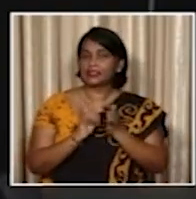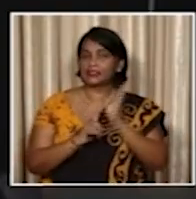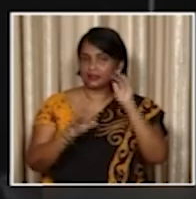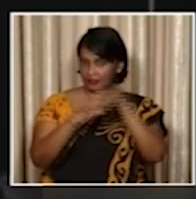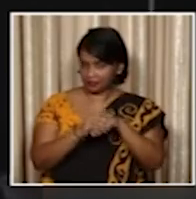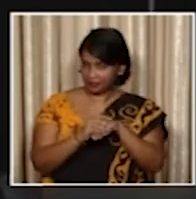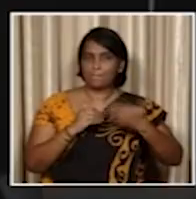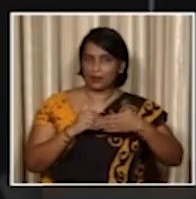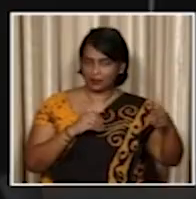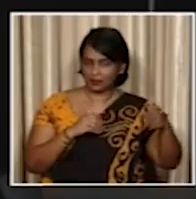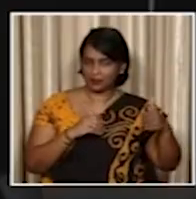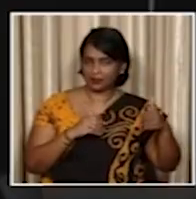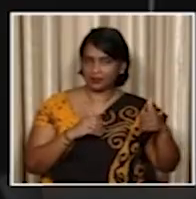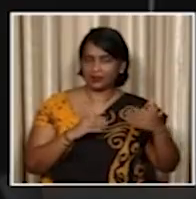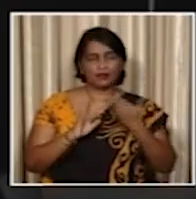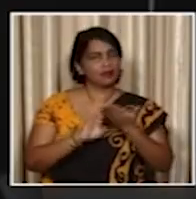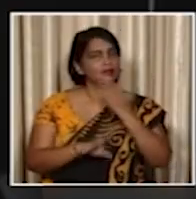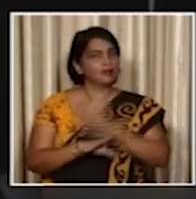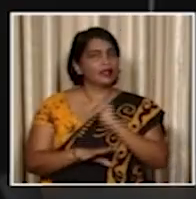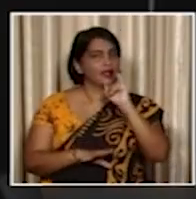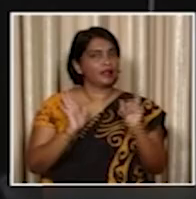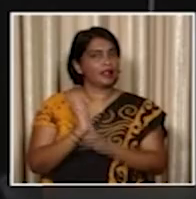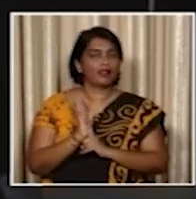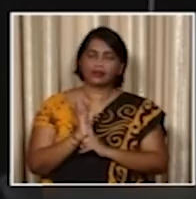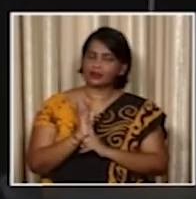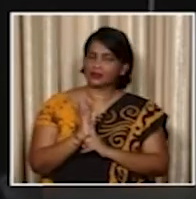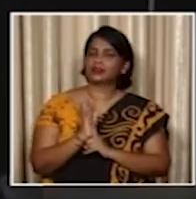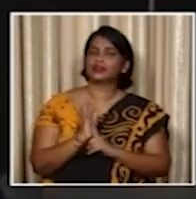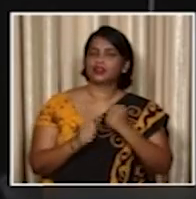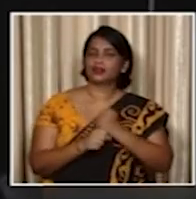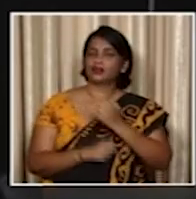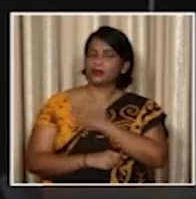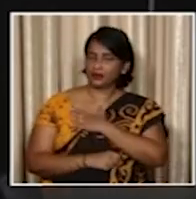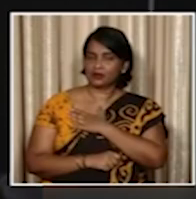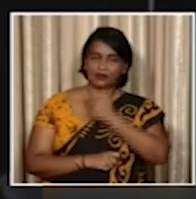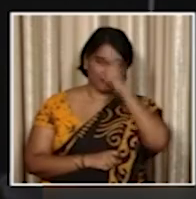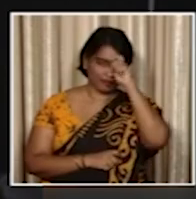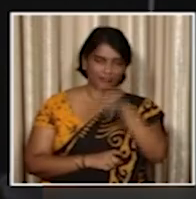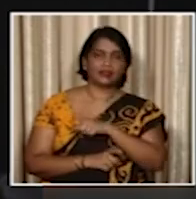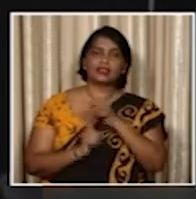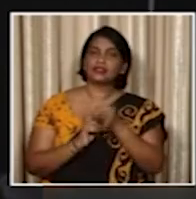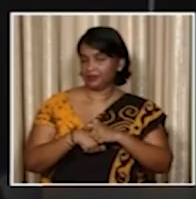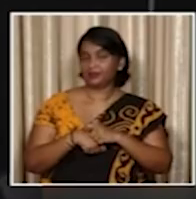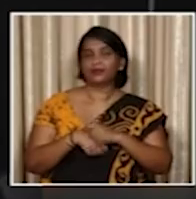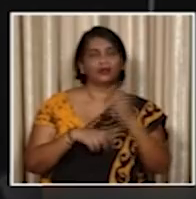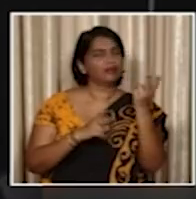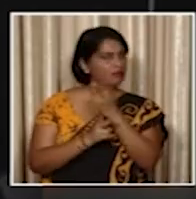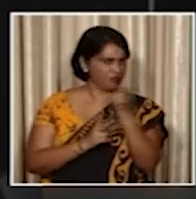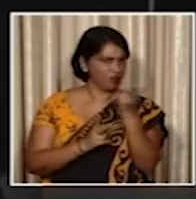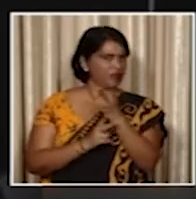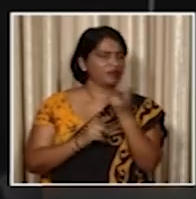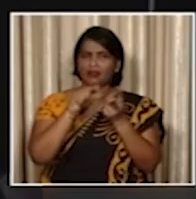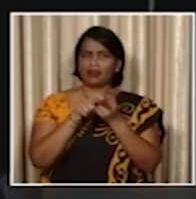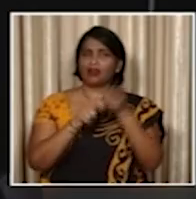වෙච්චයින් පස්සේ කාලේ. ඊට කලින් 69 ලක්ෂ ජනවරමට අනුව ගෝඨාභය රාජපක්ෂ මහත්තයා ජනාධිපති පුටුවේ හිටපු කාලේ. කාල